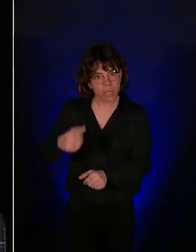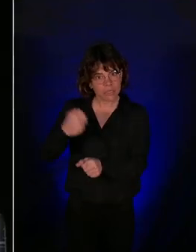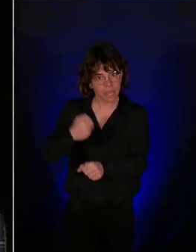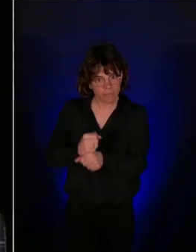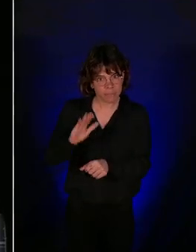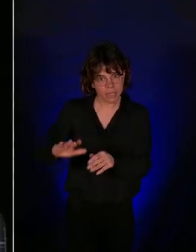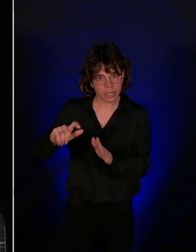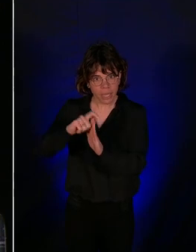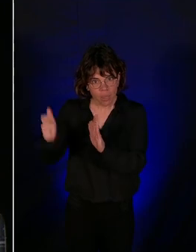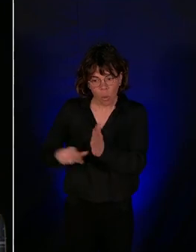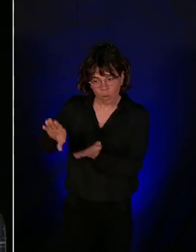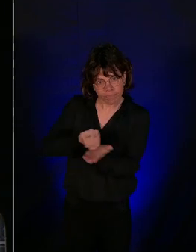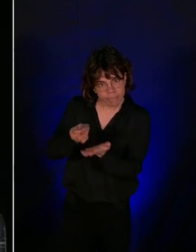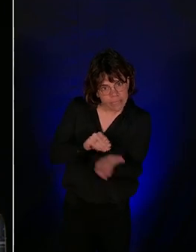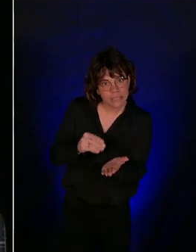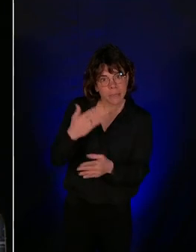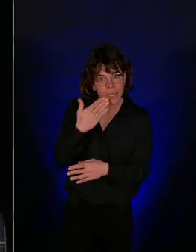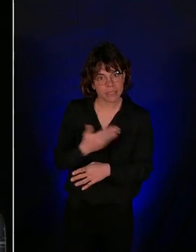restauration,